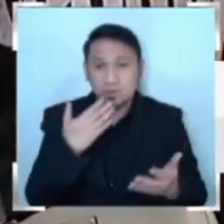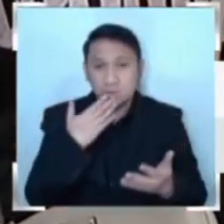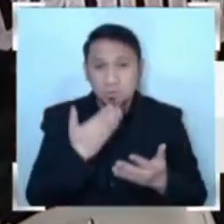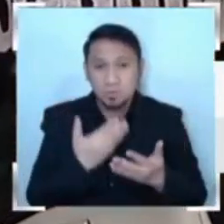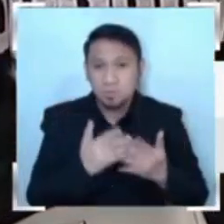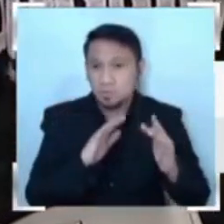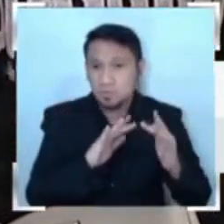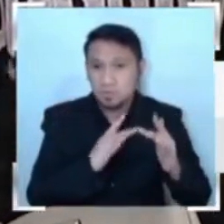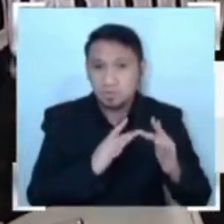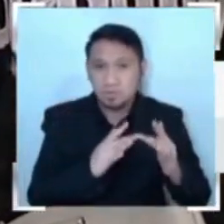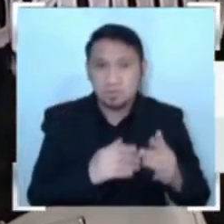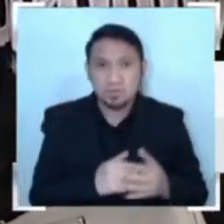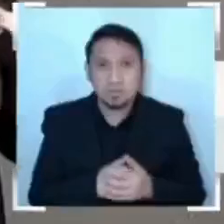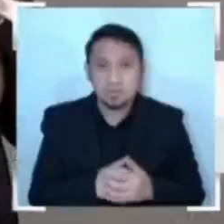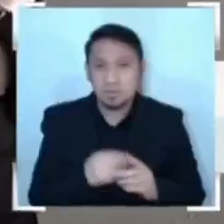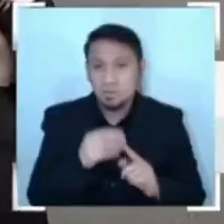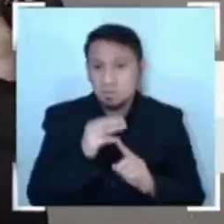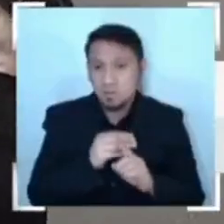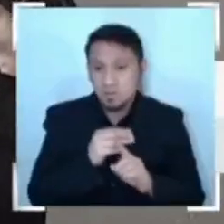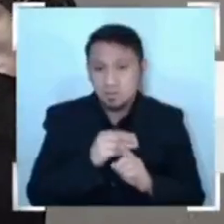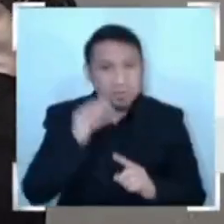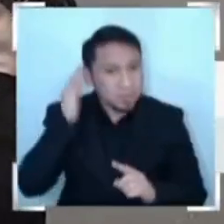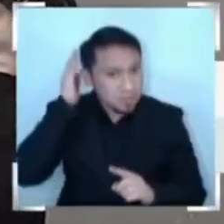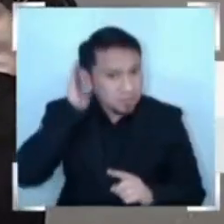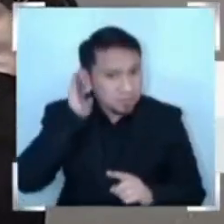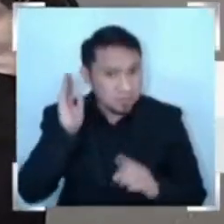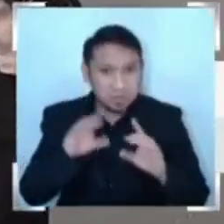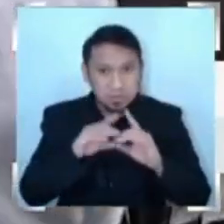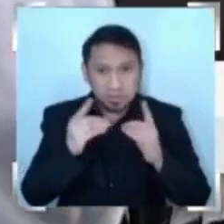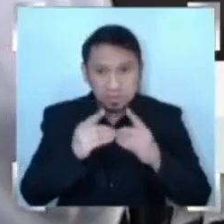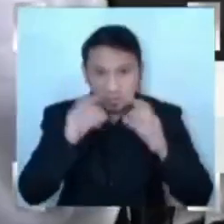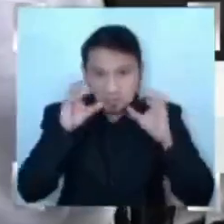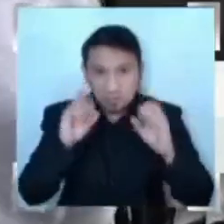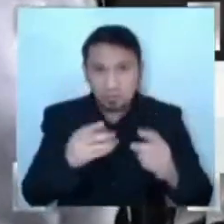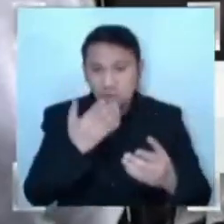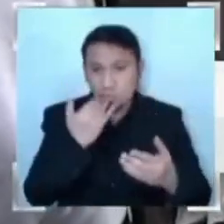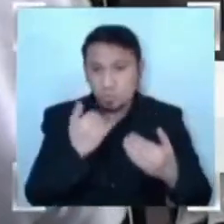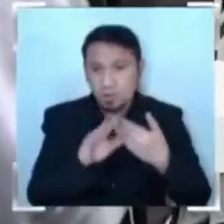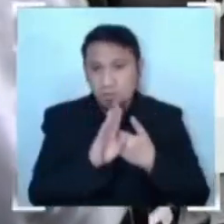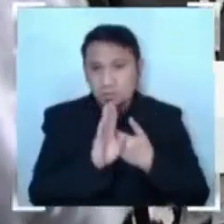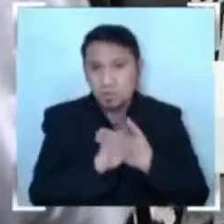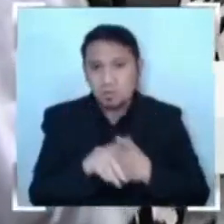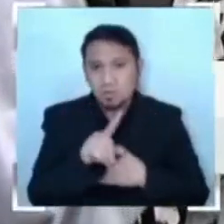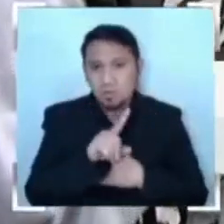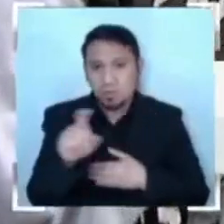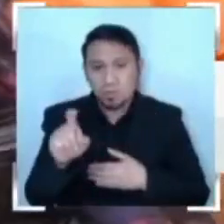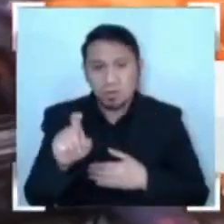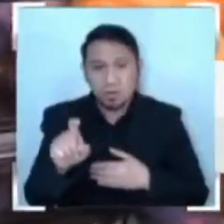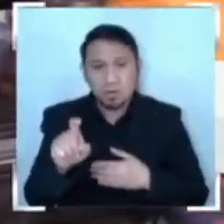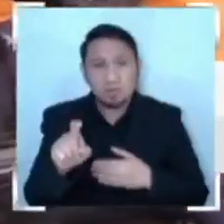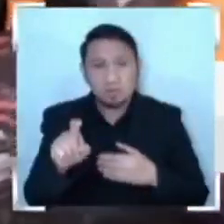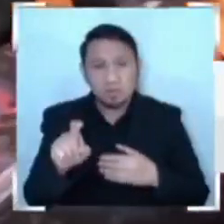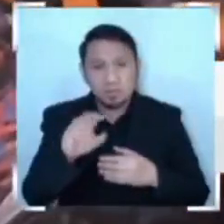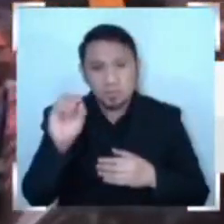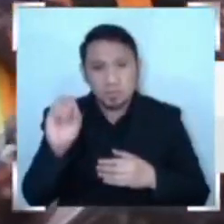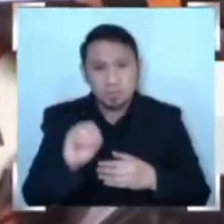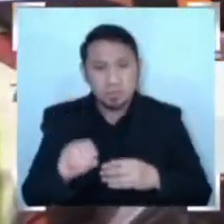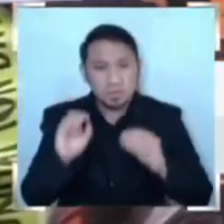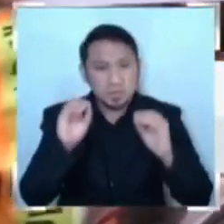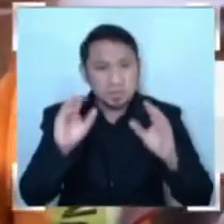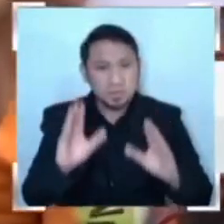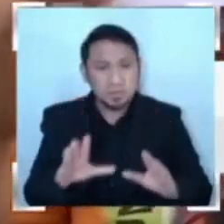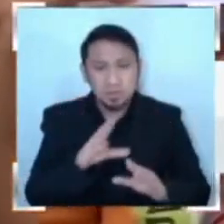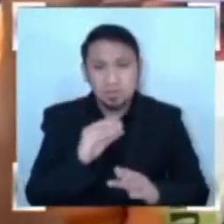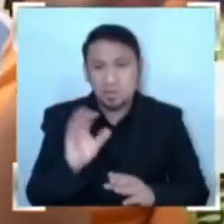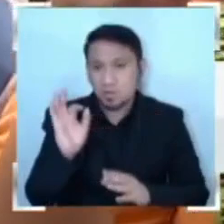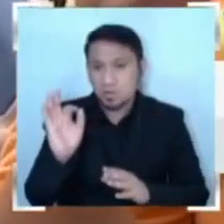connection. Marso pa raw, umapela na sila sa DepEd bakit pababalikin ang 100% ng mga guro gayong 90% pa ng mga eskwelahan